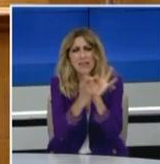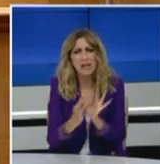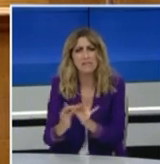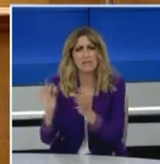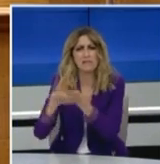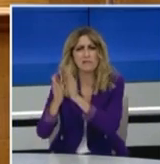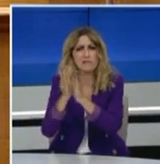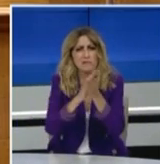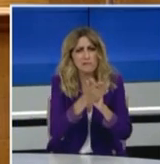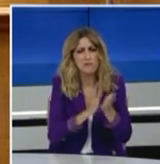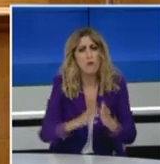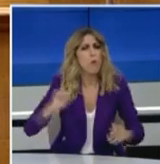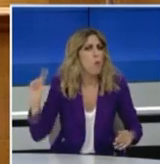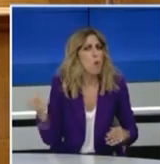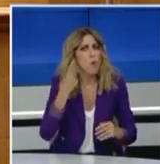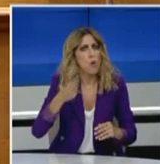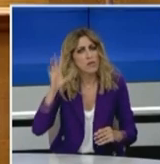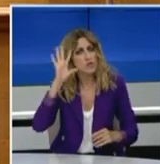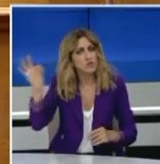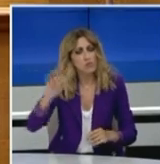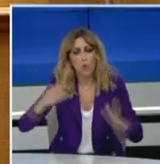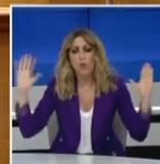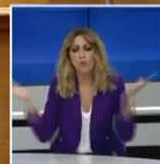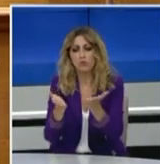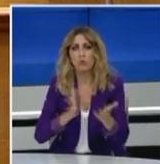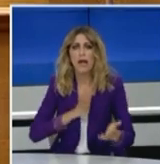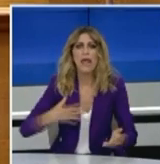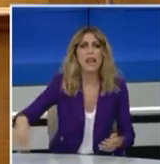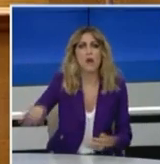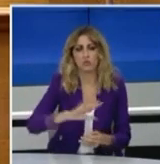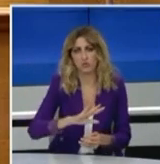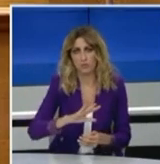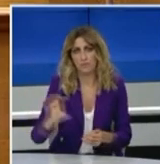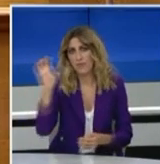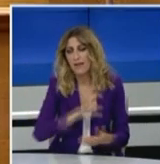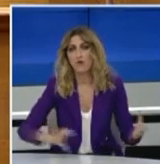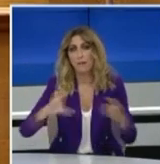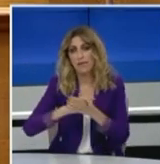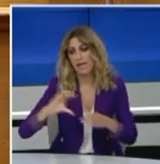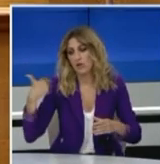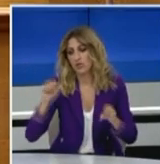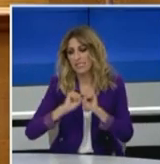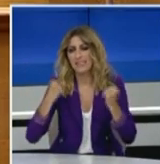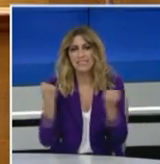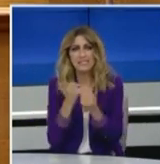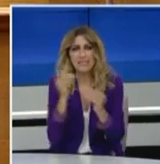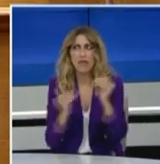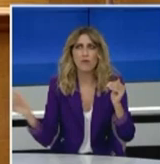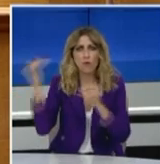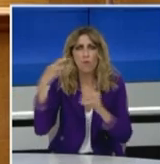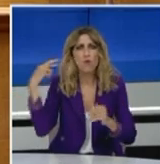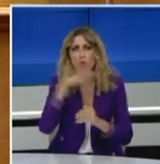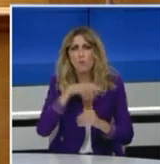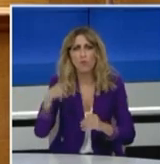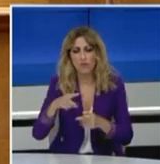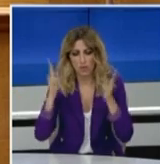αστικών κρατών της. Οι ίδιες οι αποφάσεις της Συνόδου Κορυφής σκιαγραφούν τον τρόπο λειτουργίας του